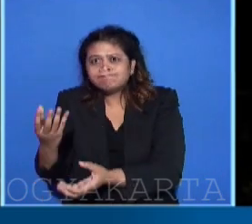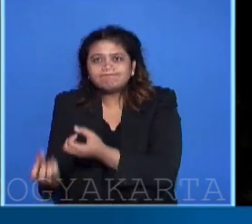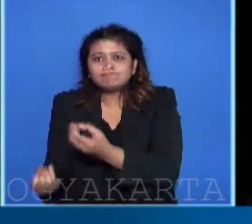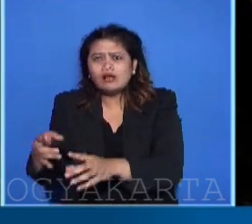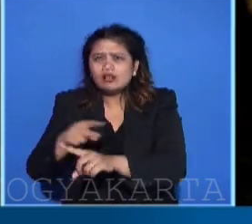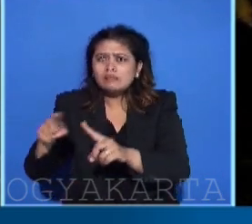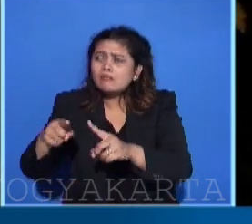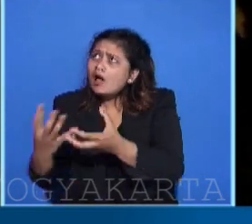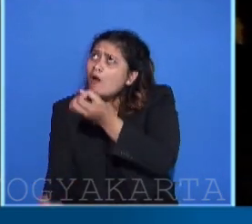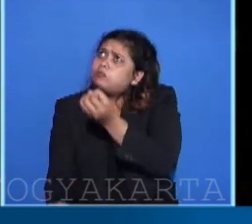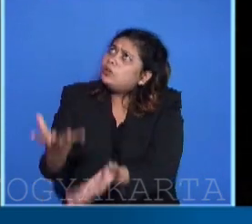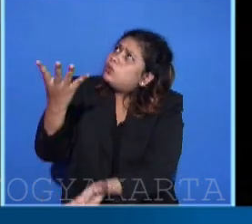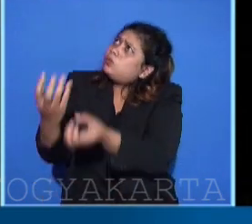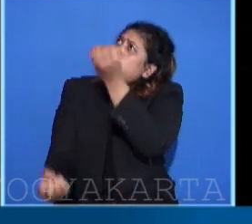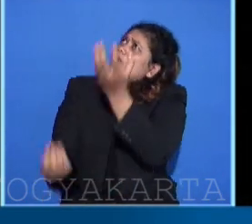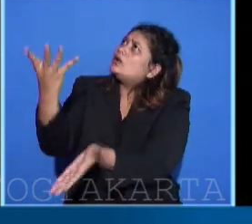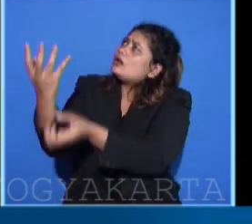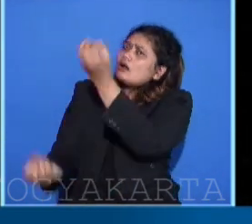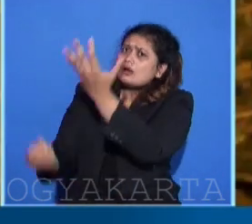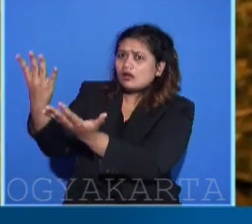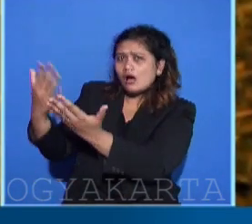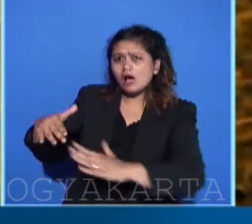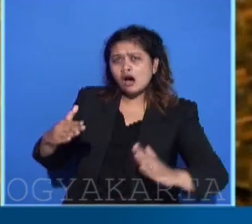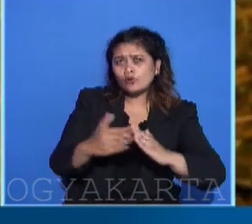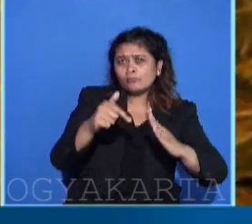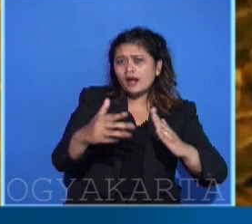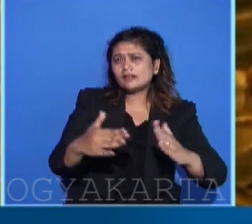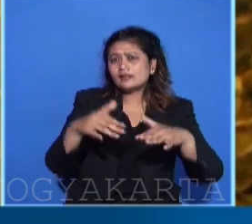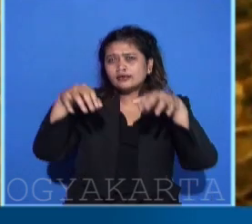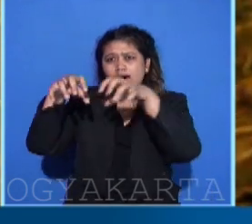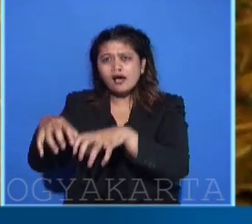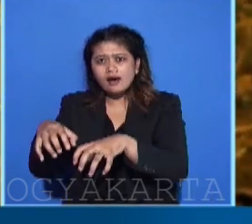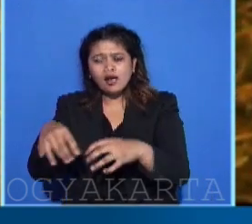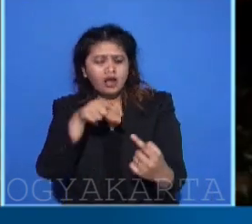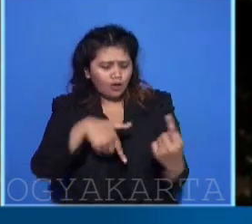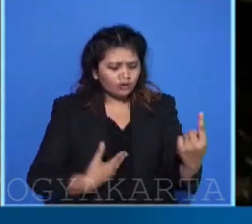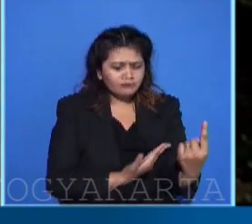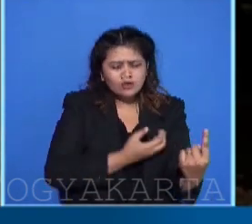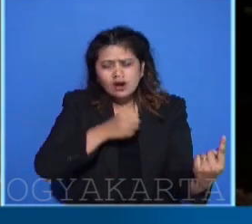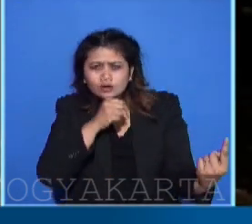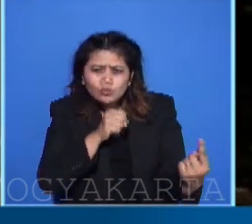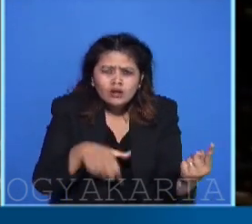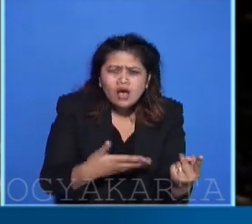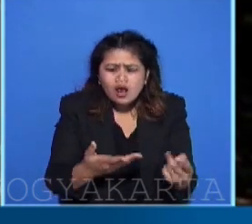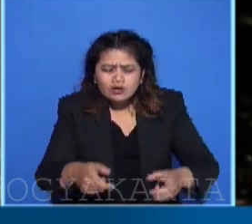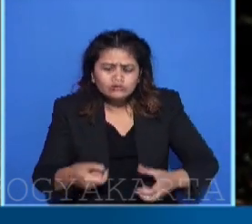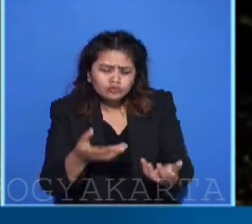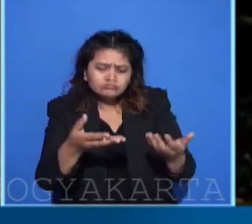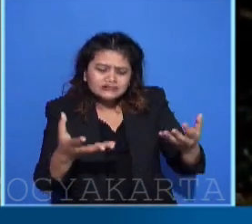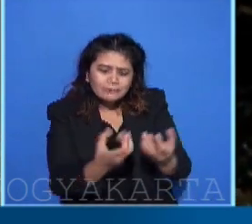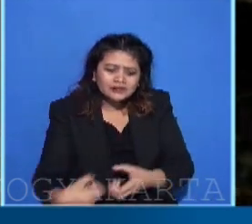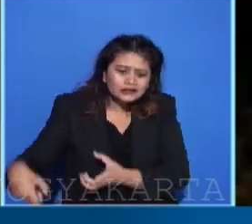sore tiba-tiba api membesar dan merbet hingga ke pekarangan milik tetangganya korban yang telah lanjut usia pun kewalahan untuk